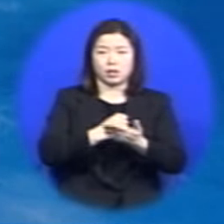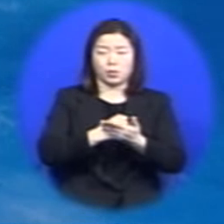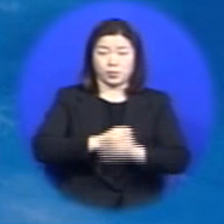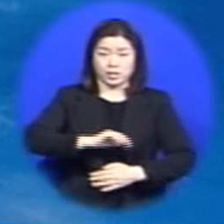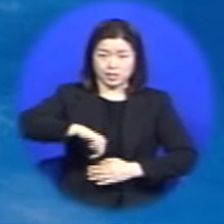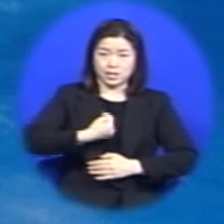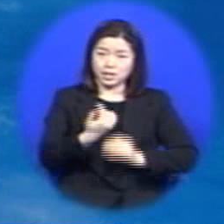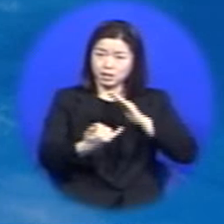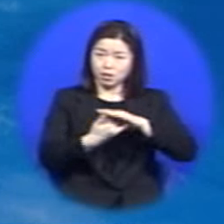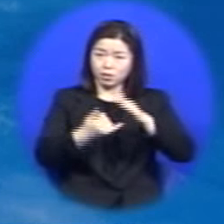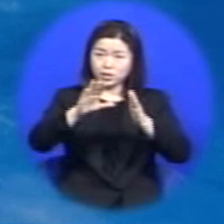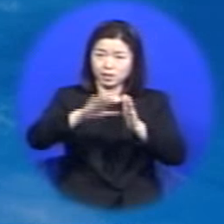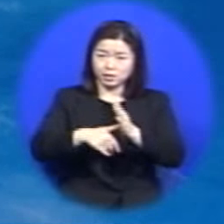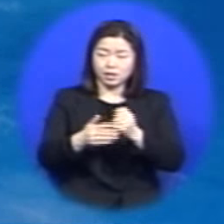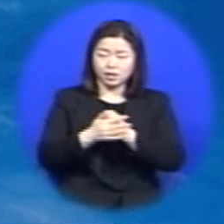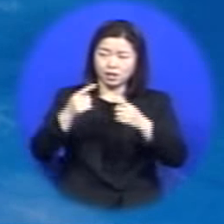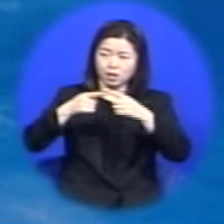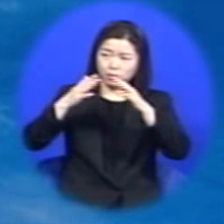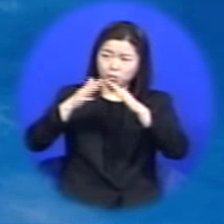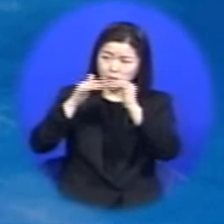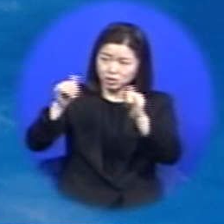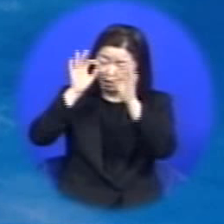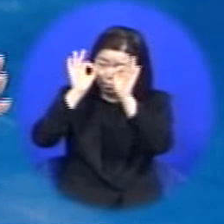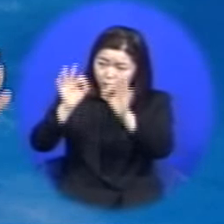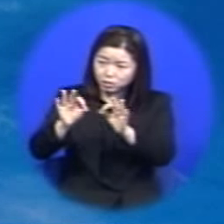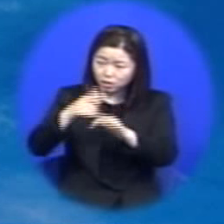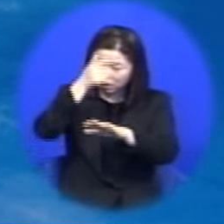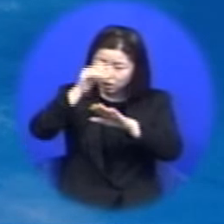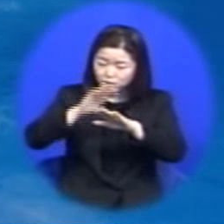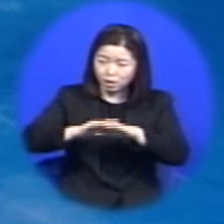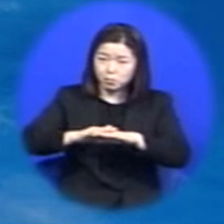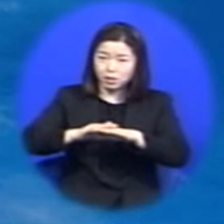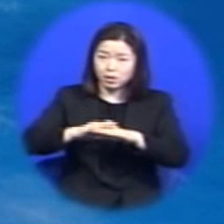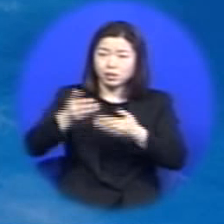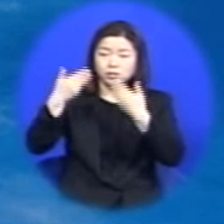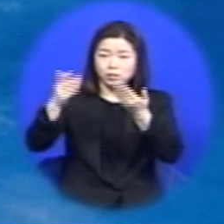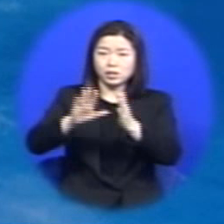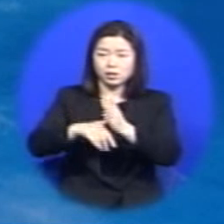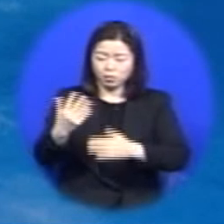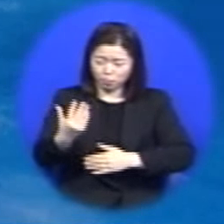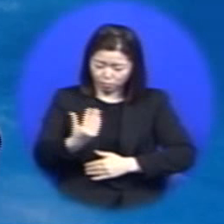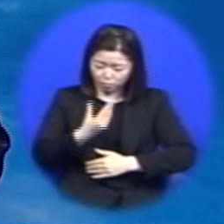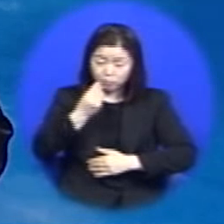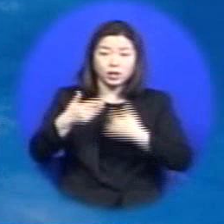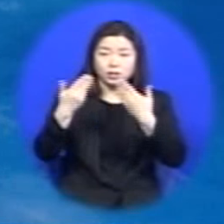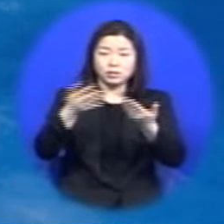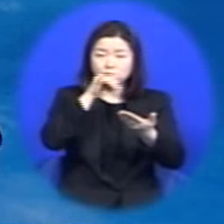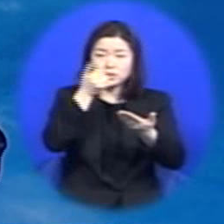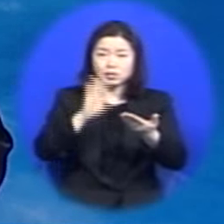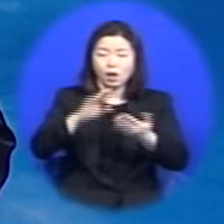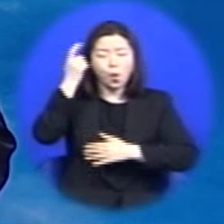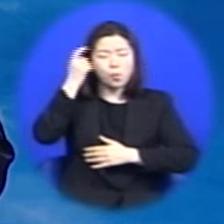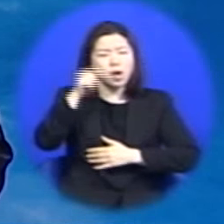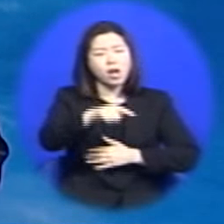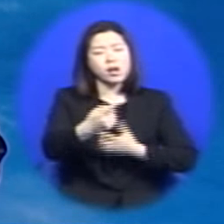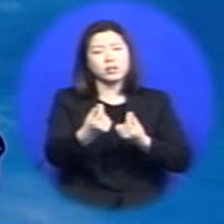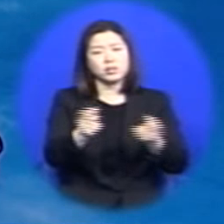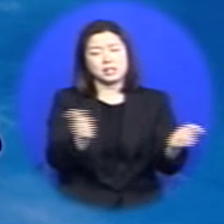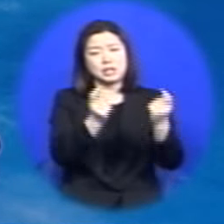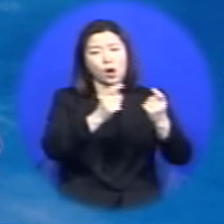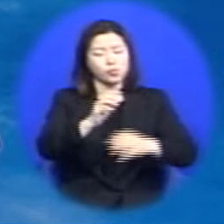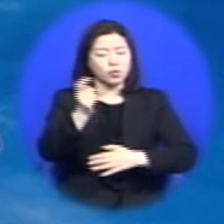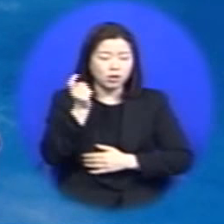때 교인들을 보니까 예배는 그렇게 드리면서도 왜 그렇게 서로 싸우고